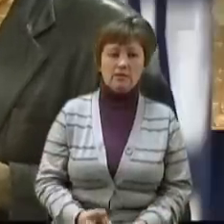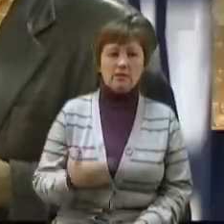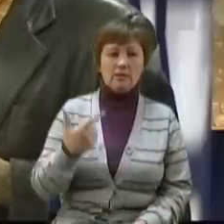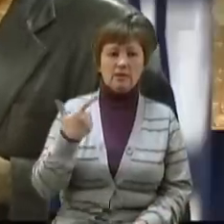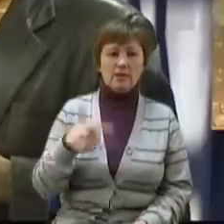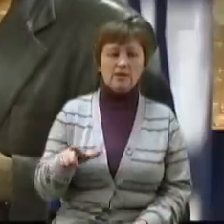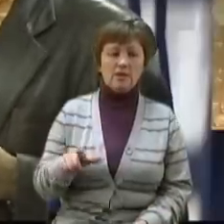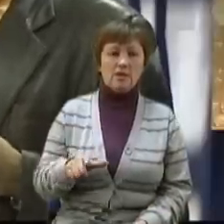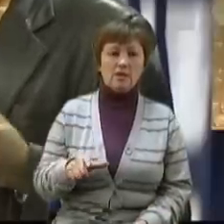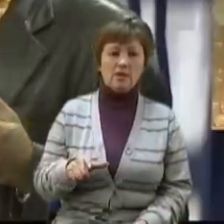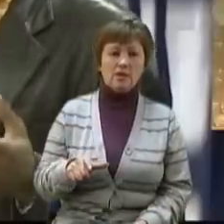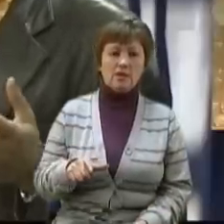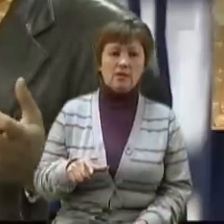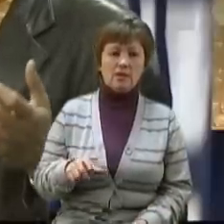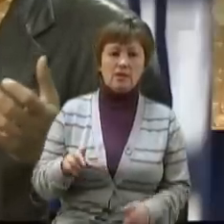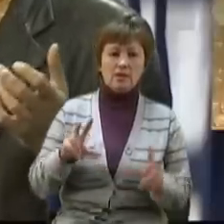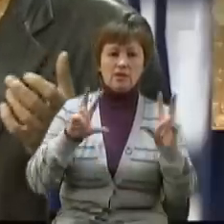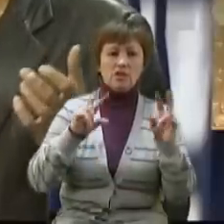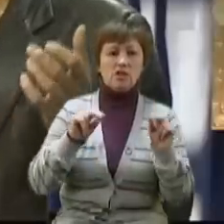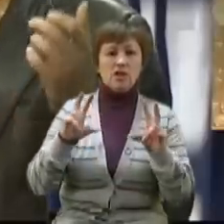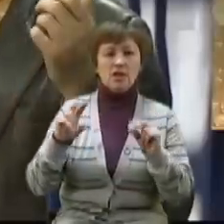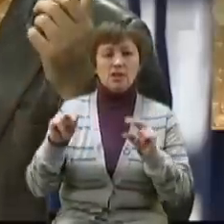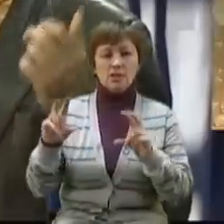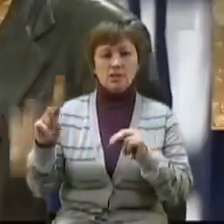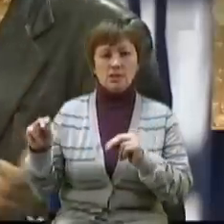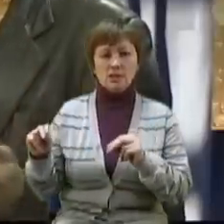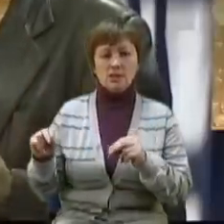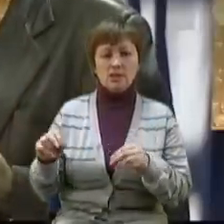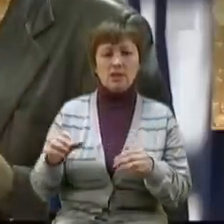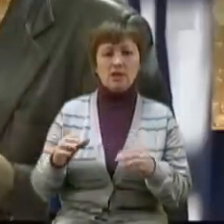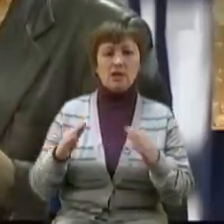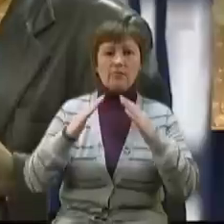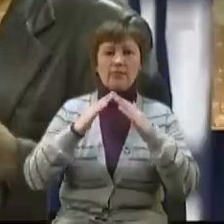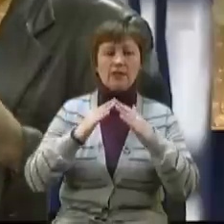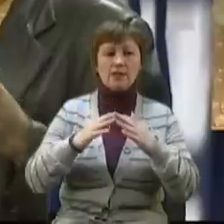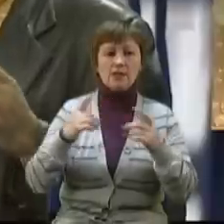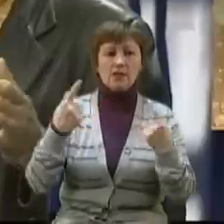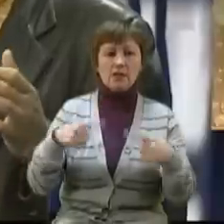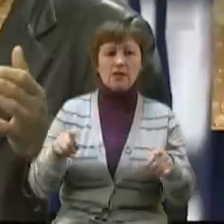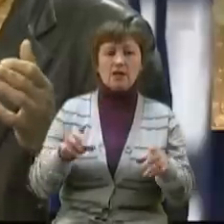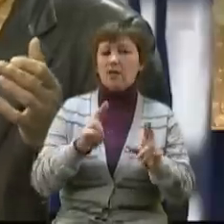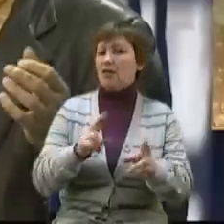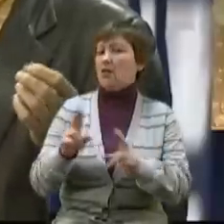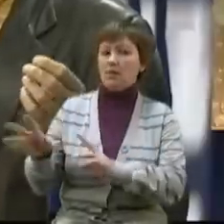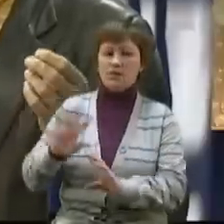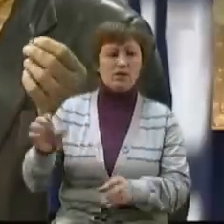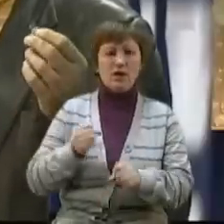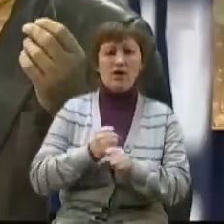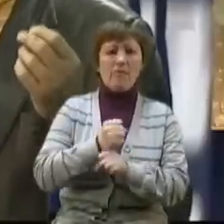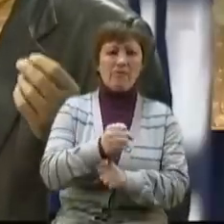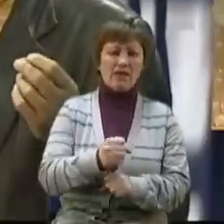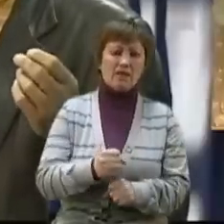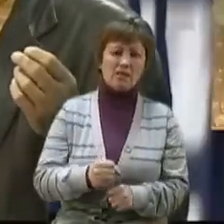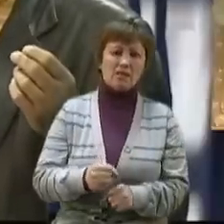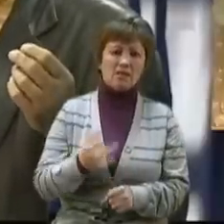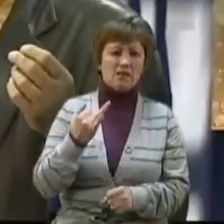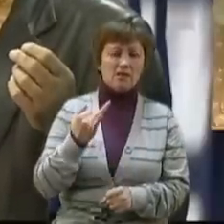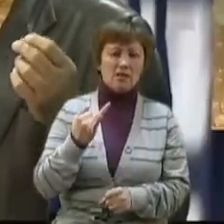где счастье обитель, где никто не обидит,